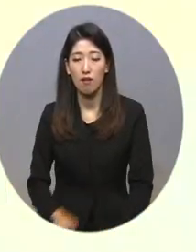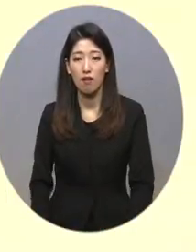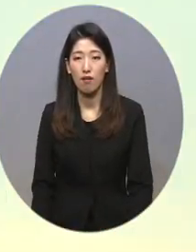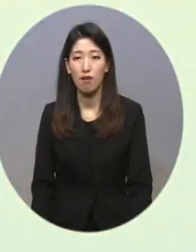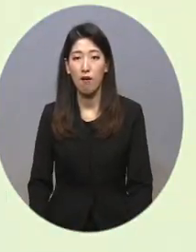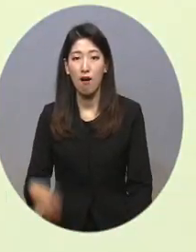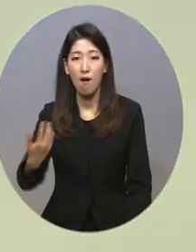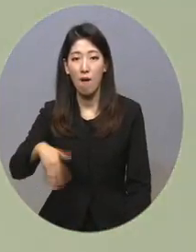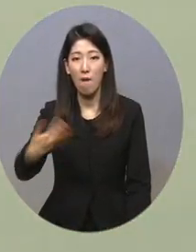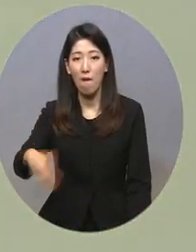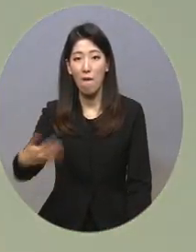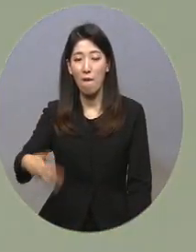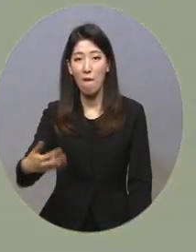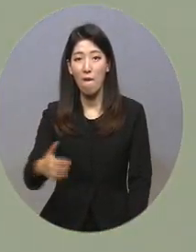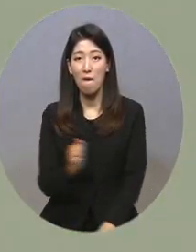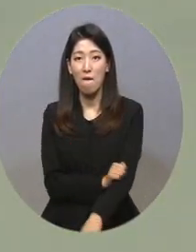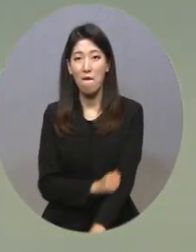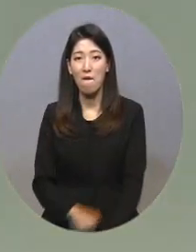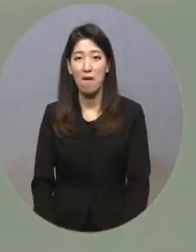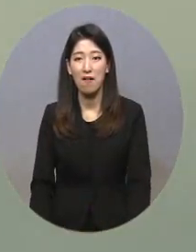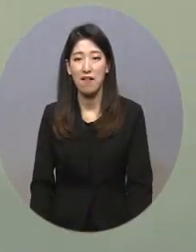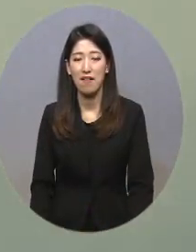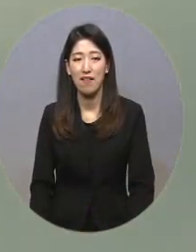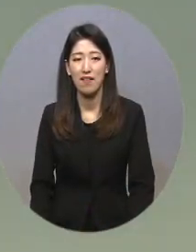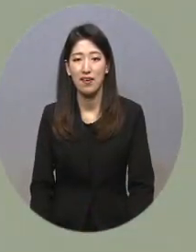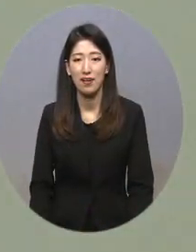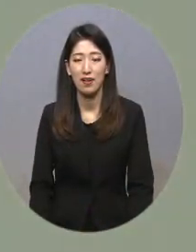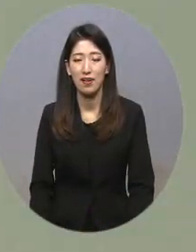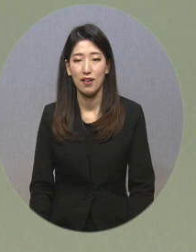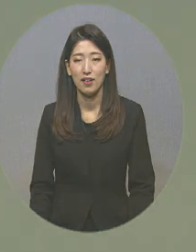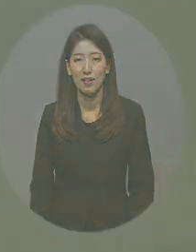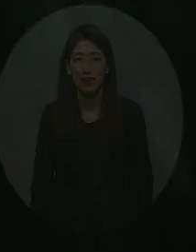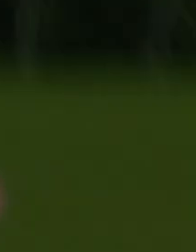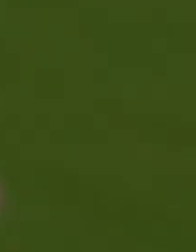오, 잘 쳤어. 잘 쳤어.